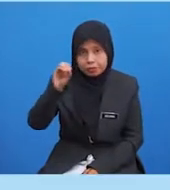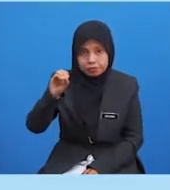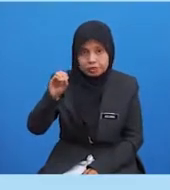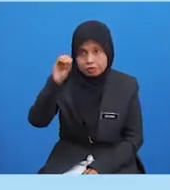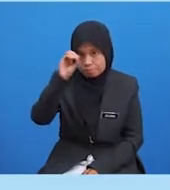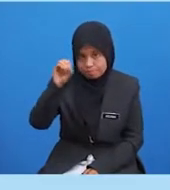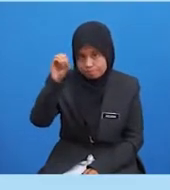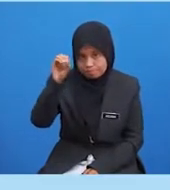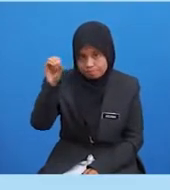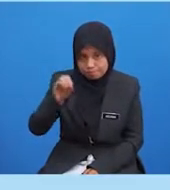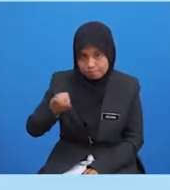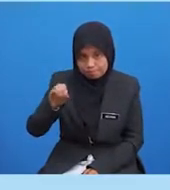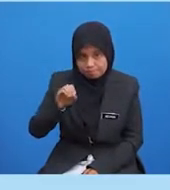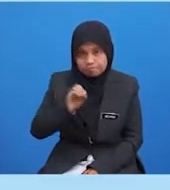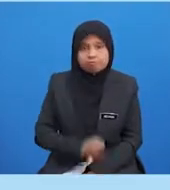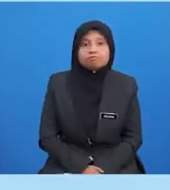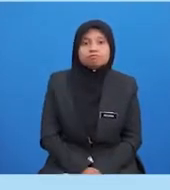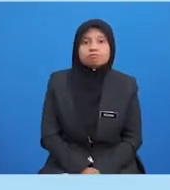20%.